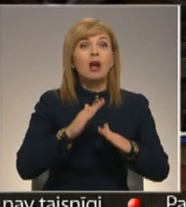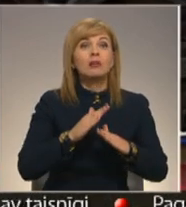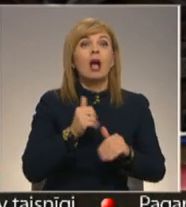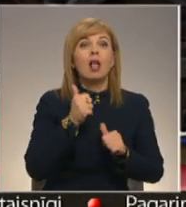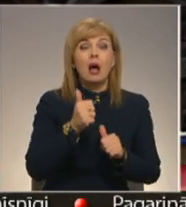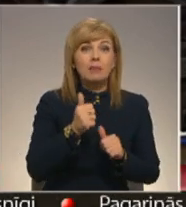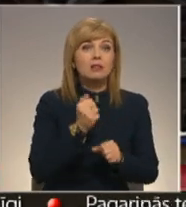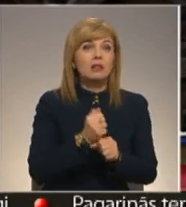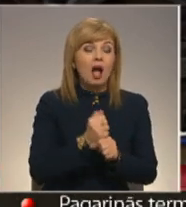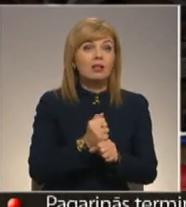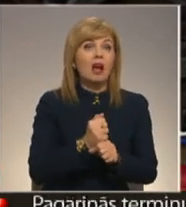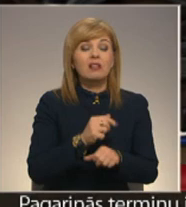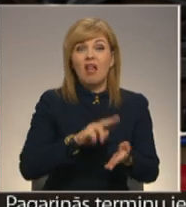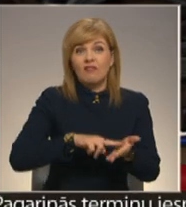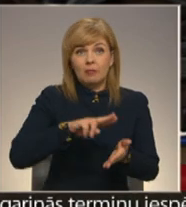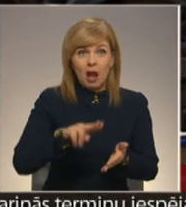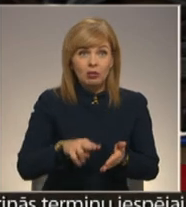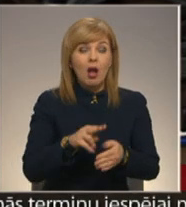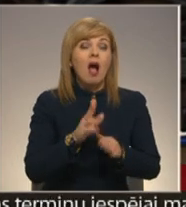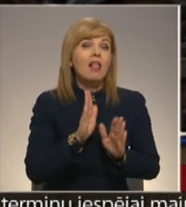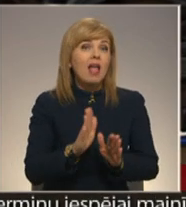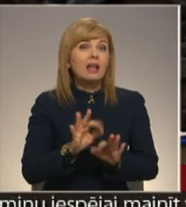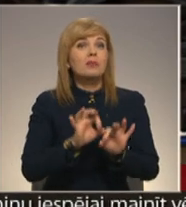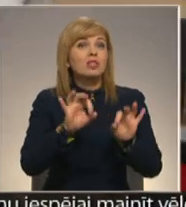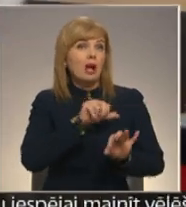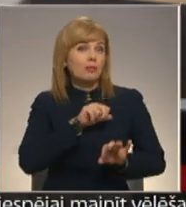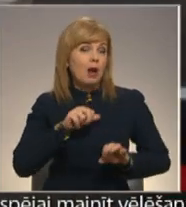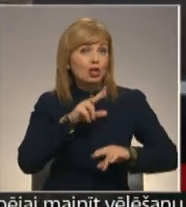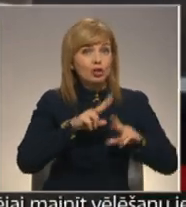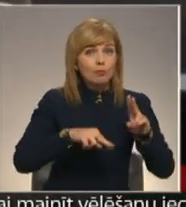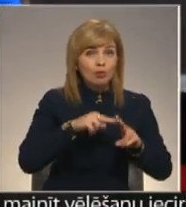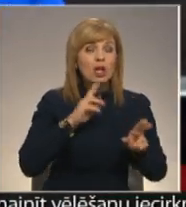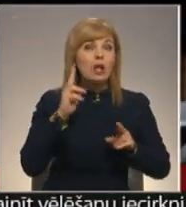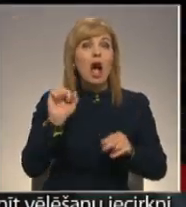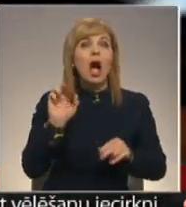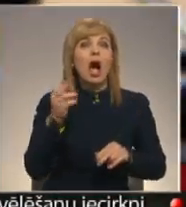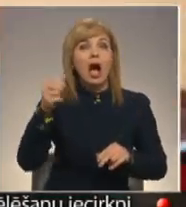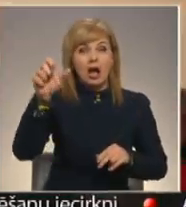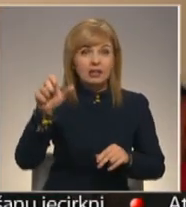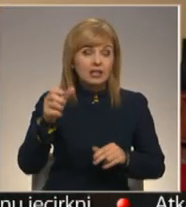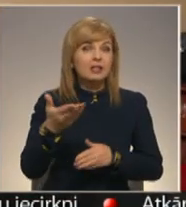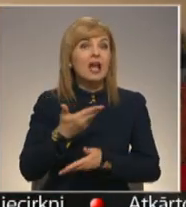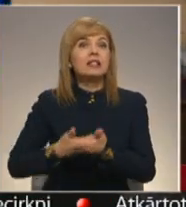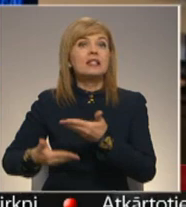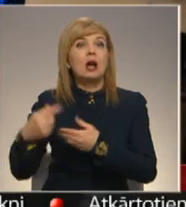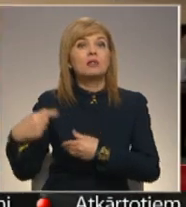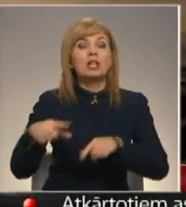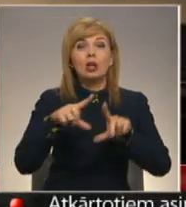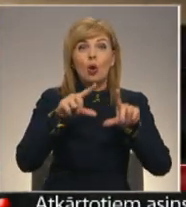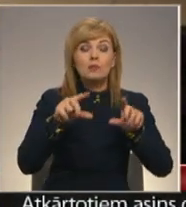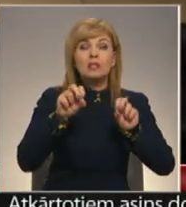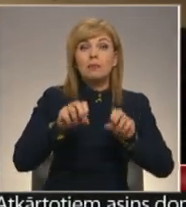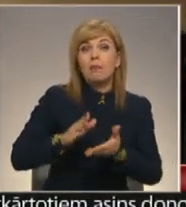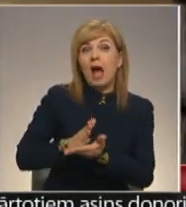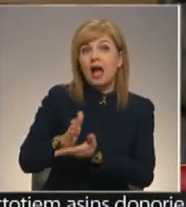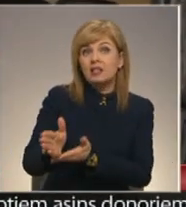atļauties fiziski. Pa lēnām mēs sākām būvēt paši. Nu, paralēli apskaņotāju darbam Artis sadarbojoties ar citiem uzņēmumiem, specializējas